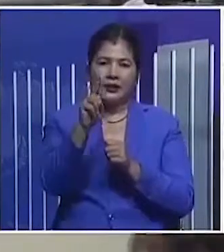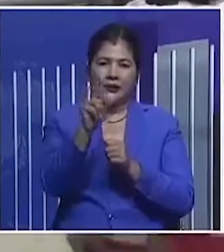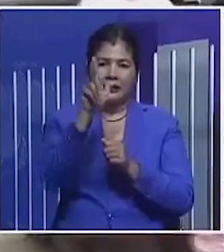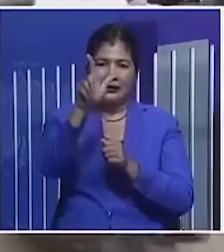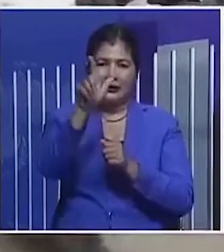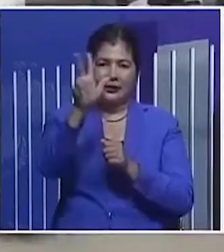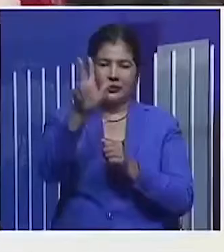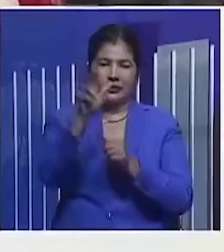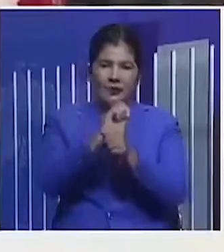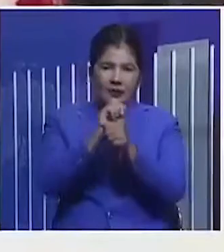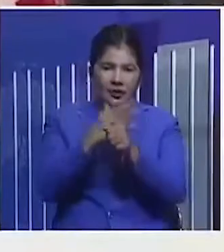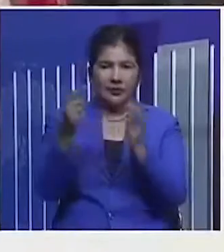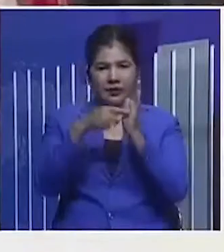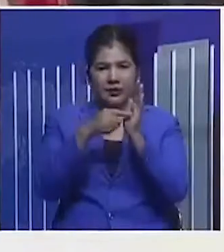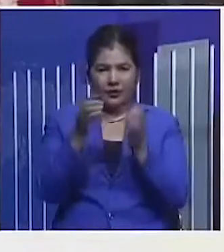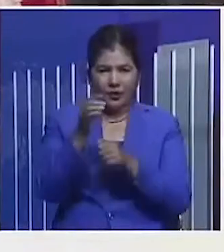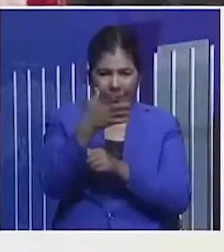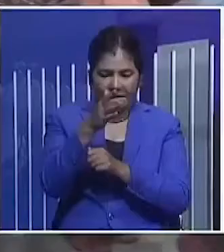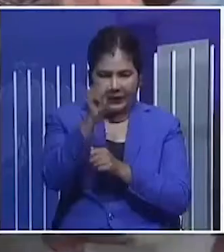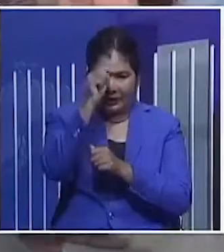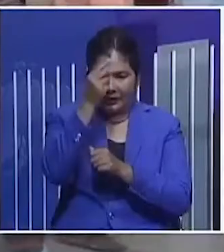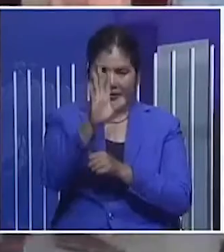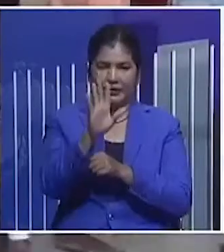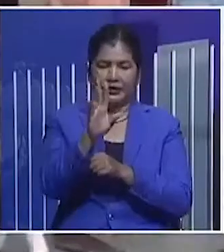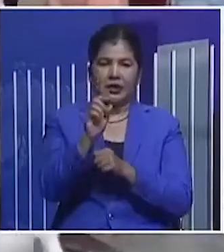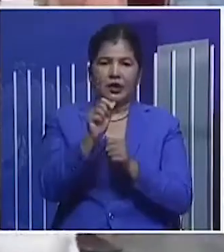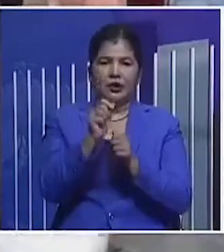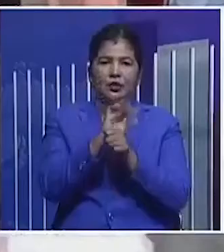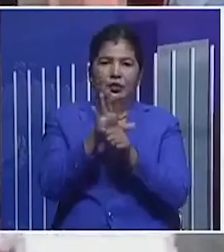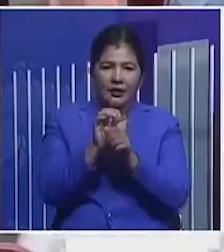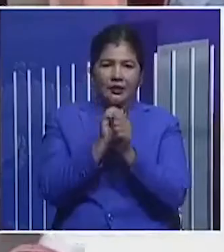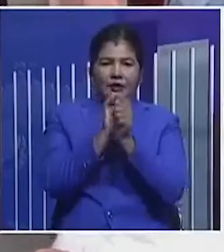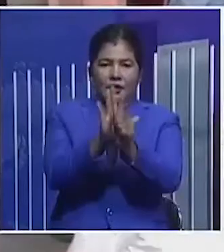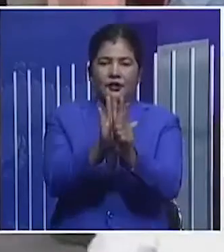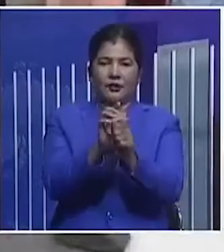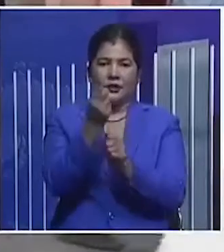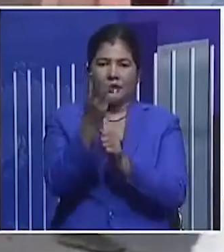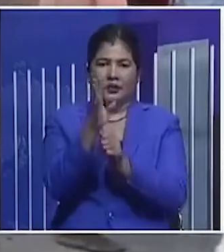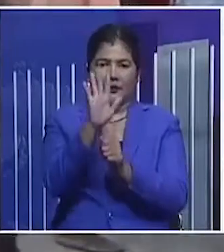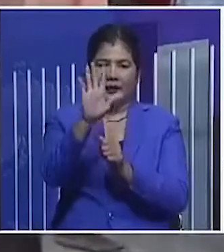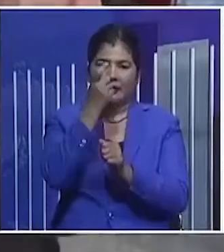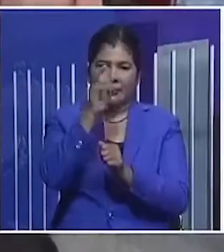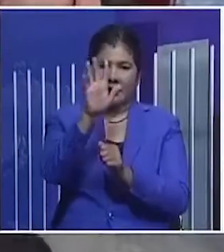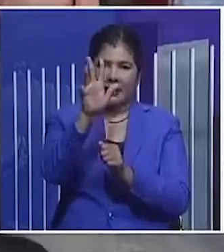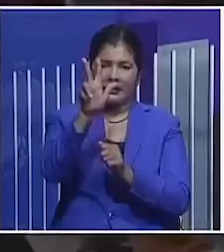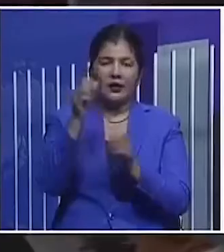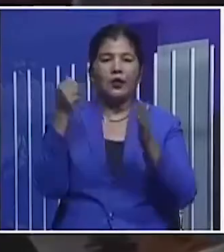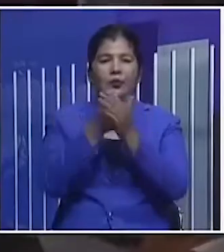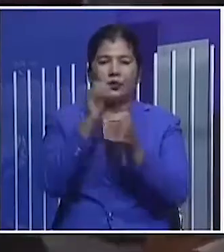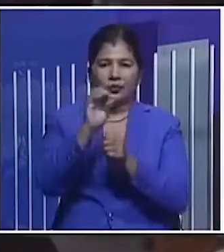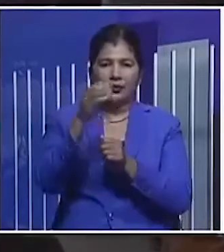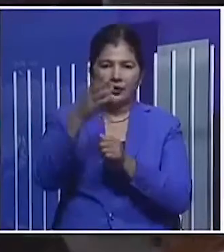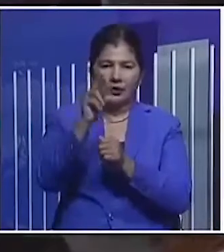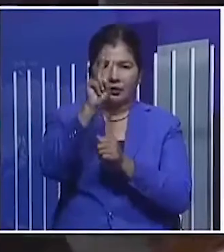संक्रमण देखिएको मन्त्रालयको भइरहेको छ। यो सँगै कोरोना भाइरसको सक्रिय संक्रमितको संख्या 508 पुगेको छ। पछिल्लो